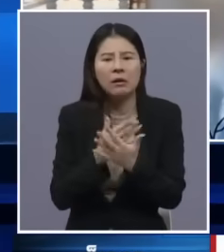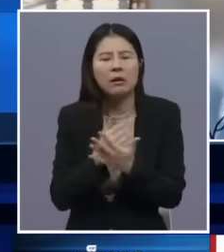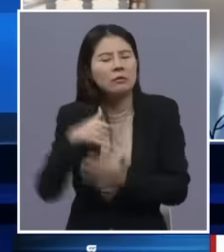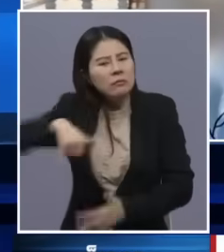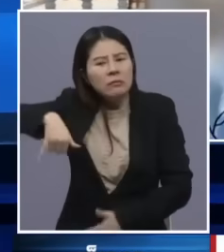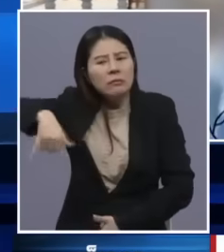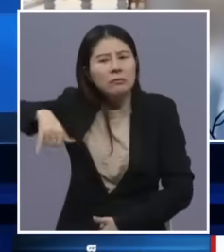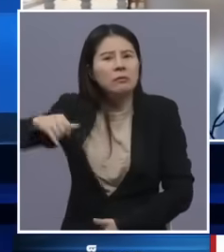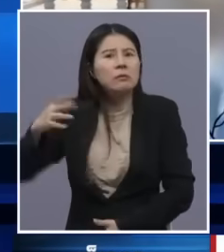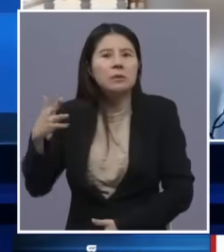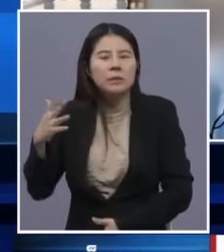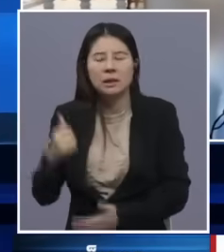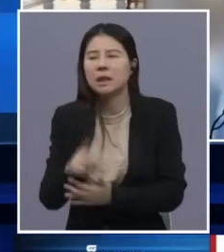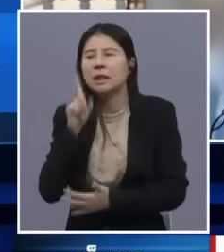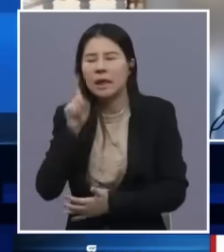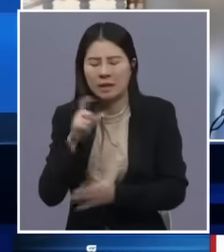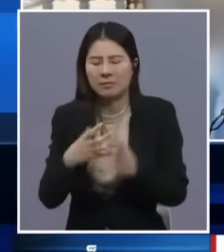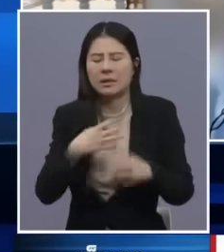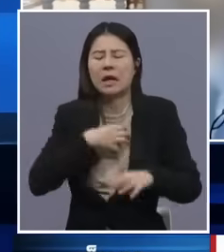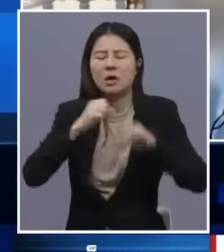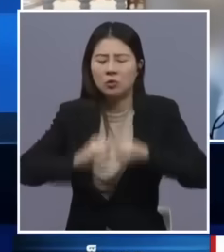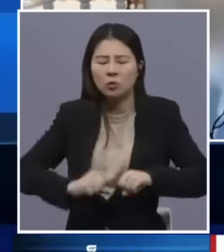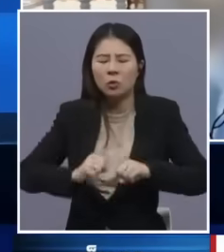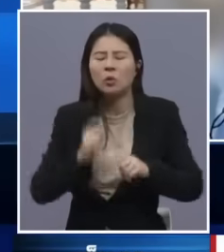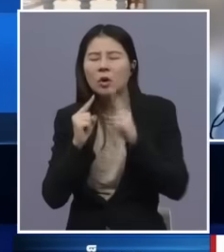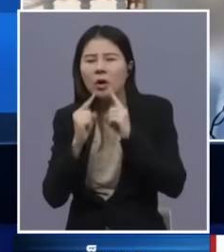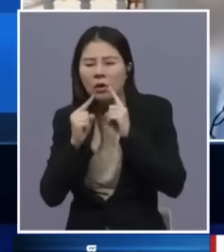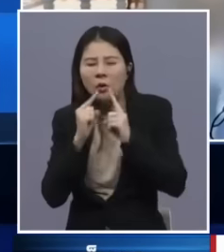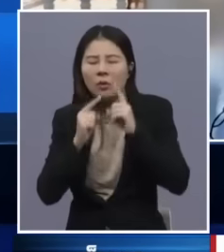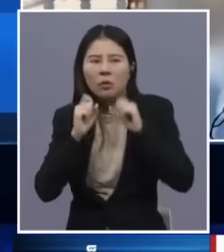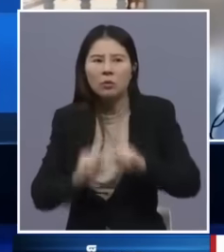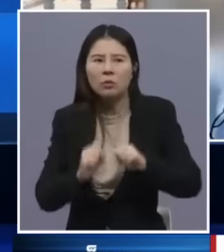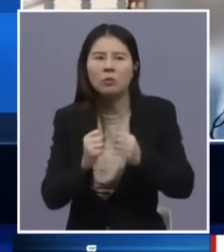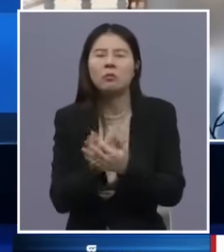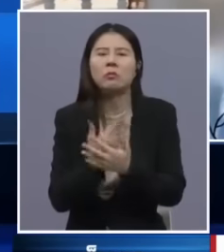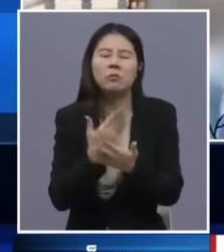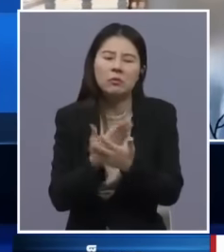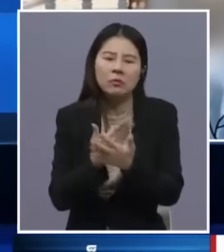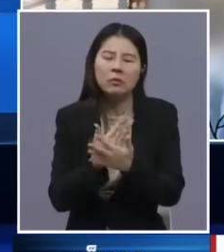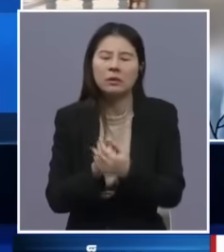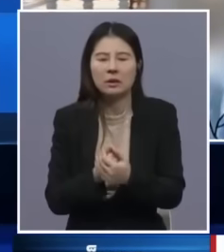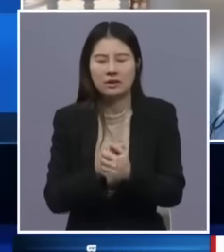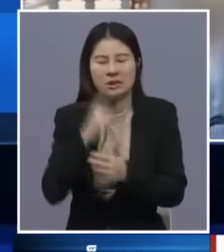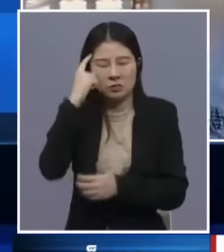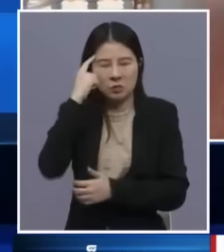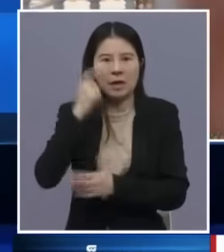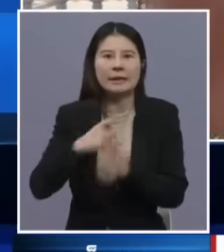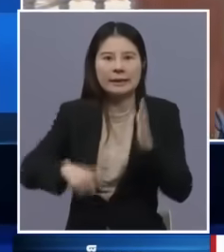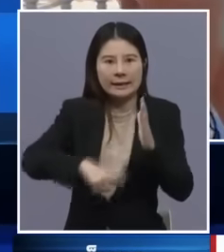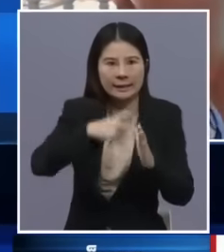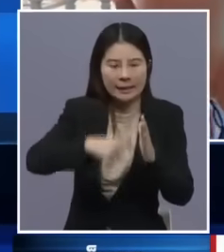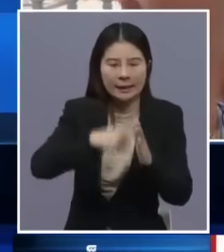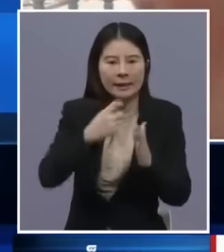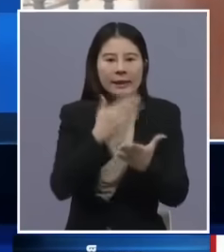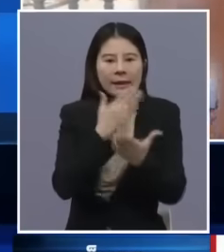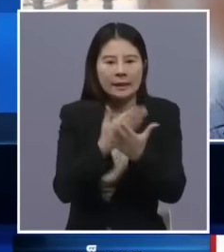จะให้ไปไกล่เกลี่ยกันที่อำเภ อ คือไปบอกเขาเองอะว่าตัวเองก็ไปลงทะเบียน ว่าต้นเหตุมันมาจากการไปลงทะเบียนหรือเปล่า ใช่ค่ะเนี่ยแล้วพอ